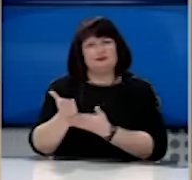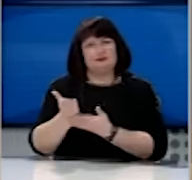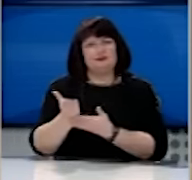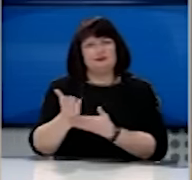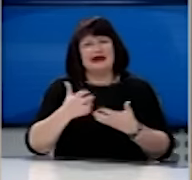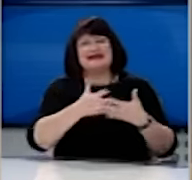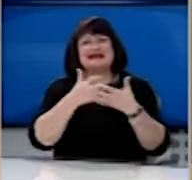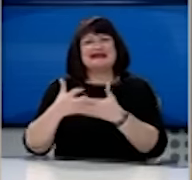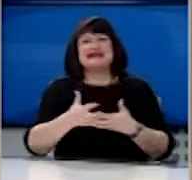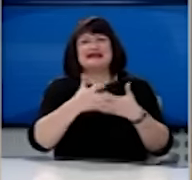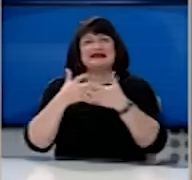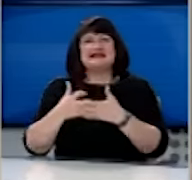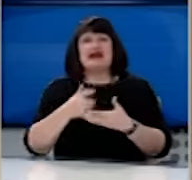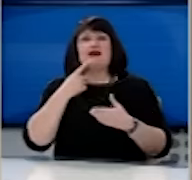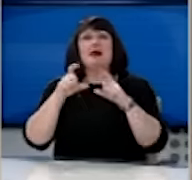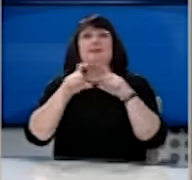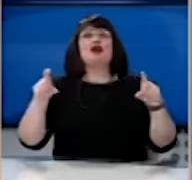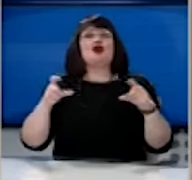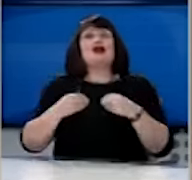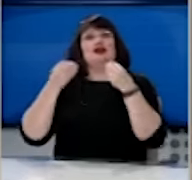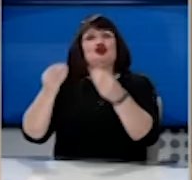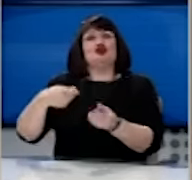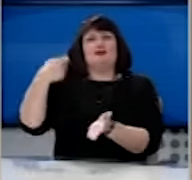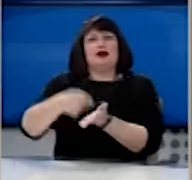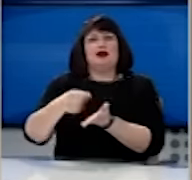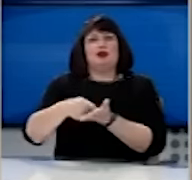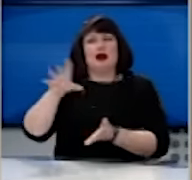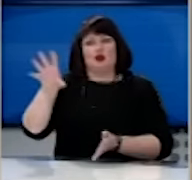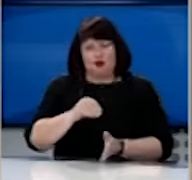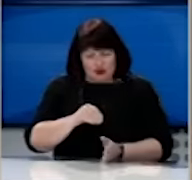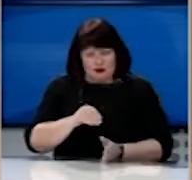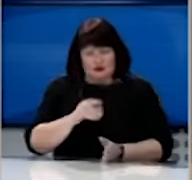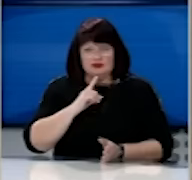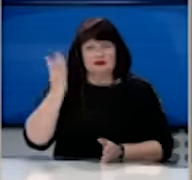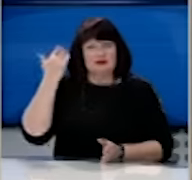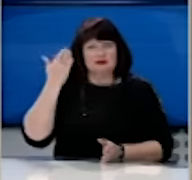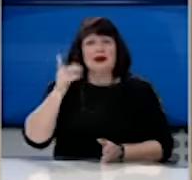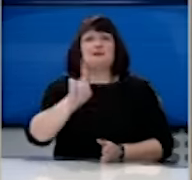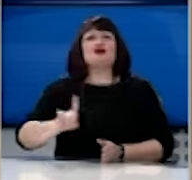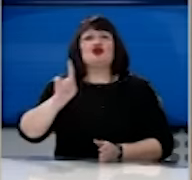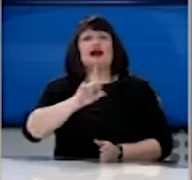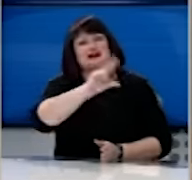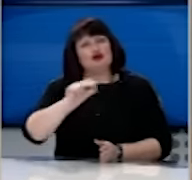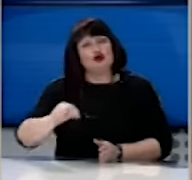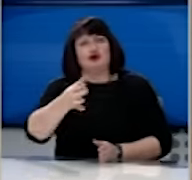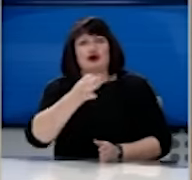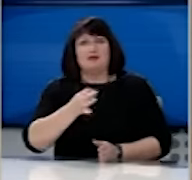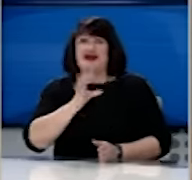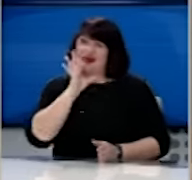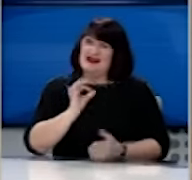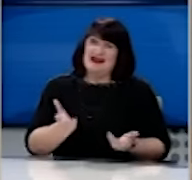πληρώνονται οι εργαζόμενοι με μετοχές, αντιγράφοντας αυτά που είχε πει και ο κύριος Μητσοτάκης.